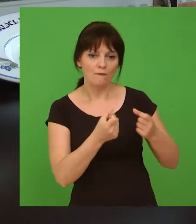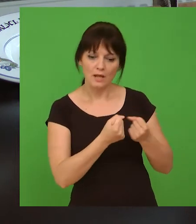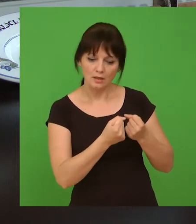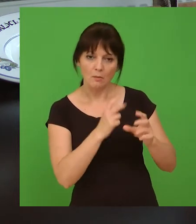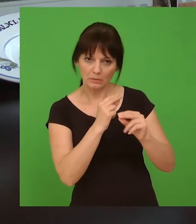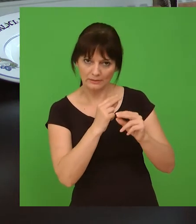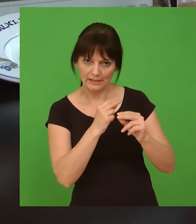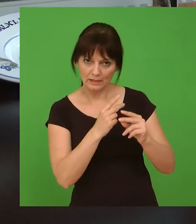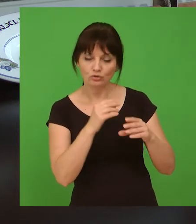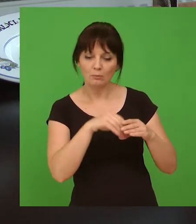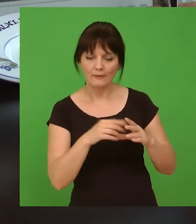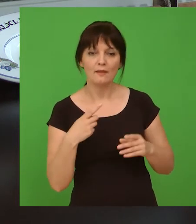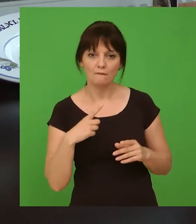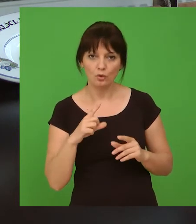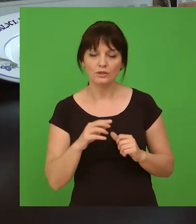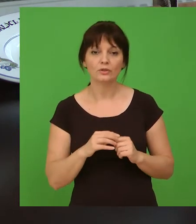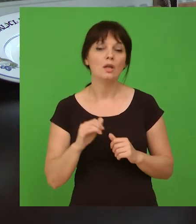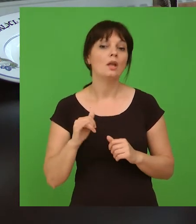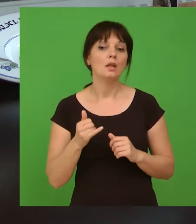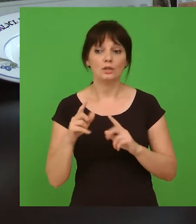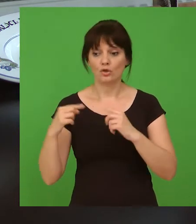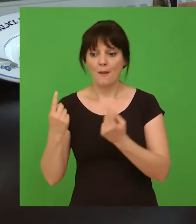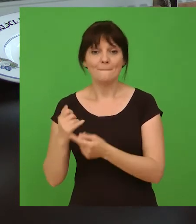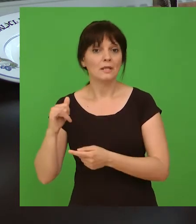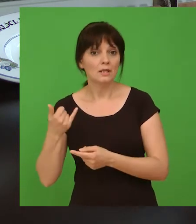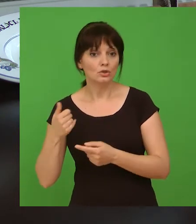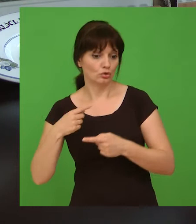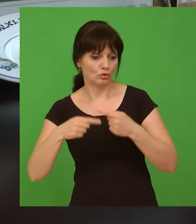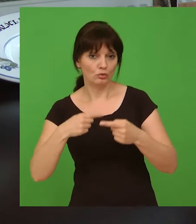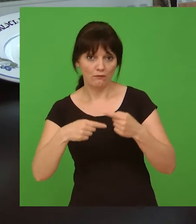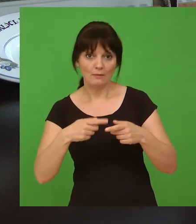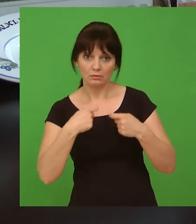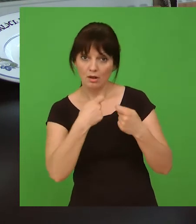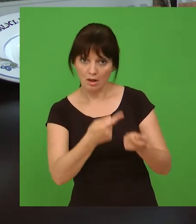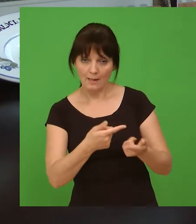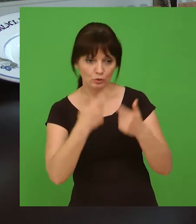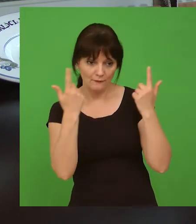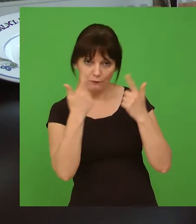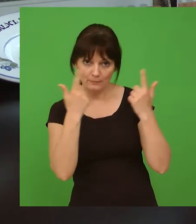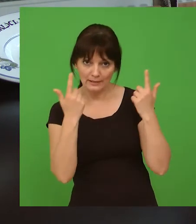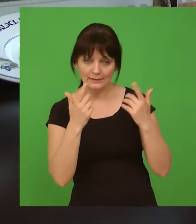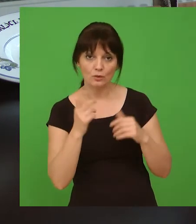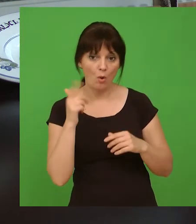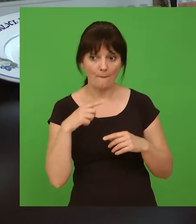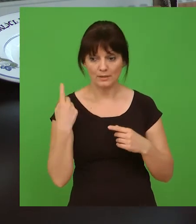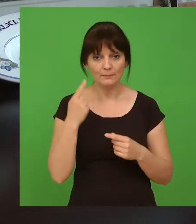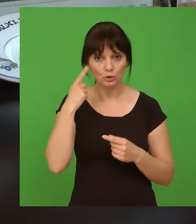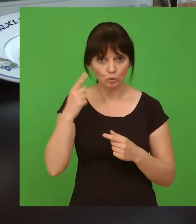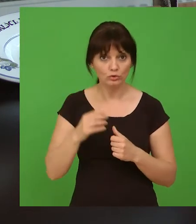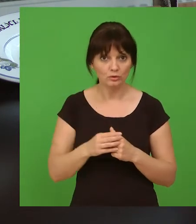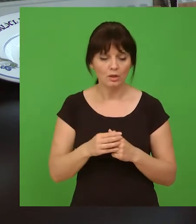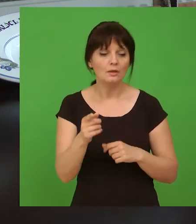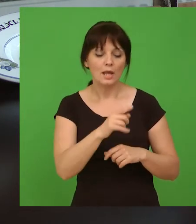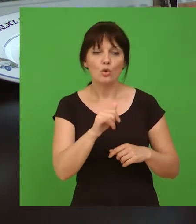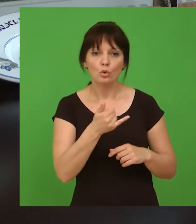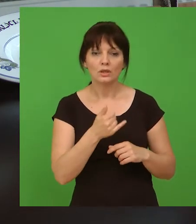egyeztetésekben lehettek benne, és mi is továbbíthattuk ezeket az információkat, amiket mi tudtunk, de ők